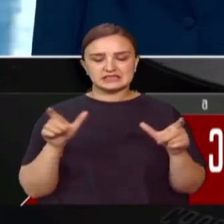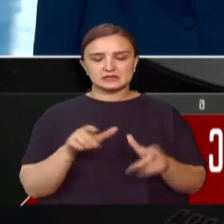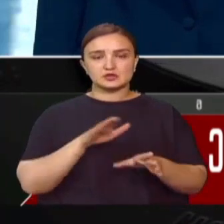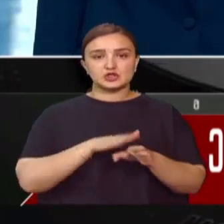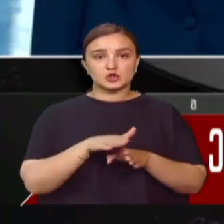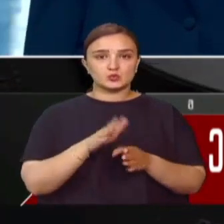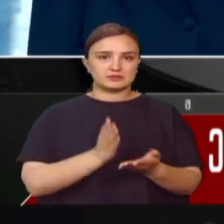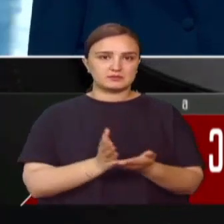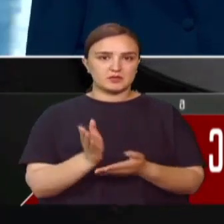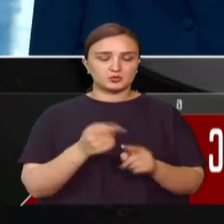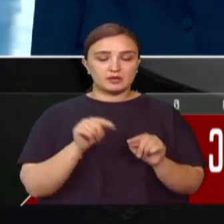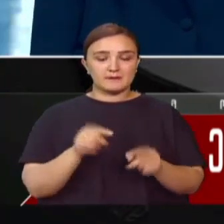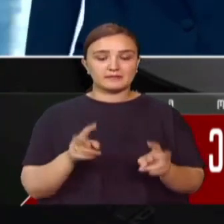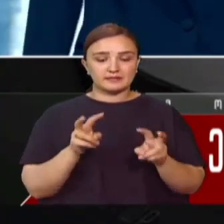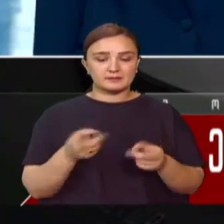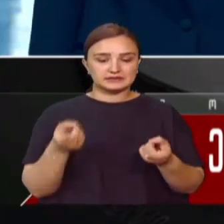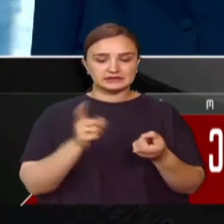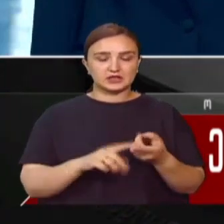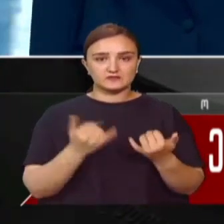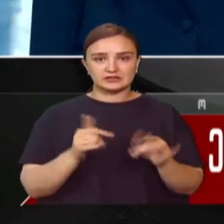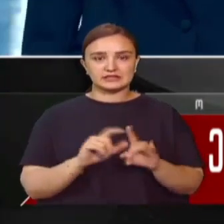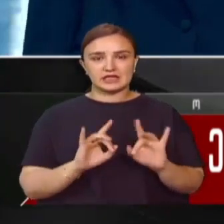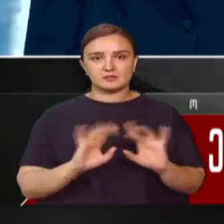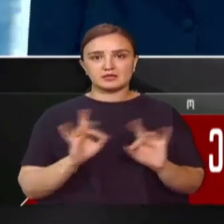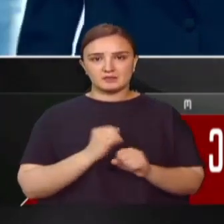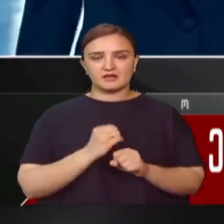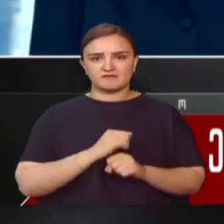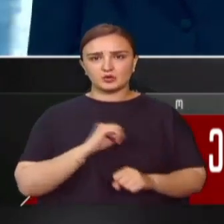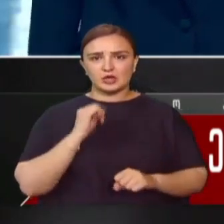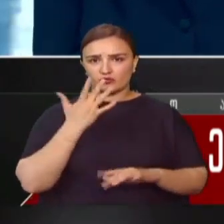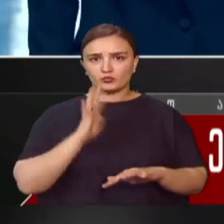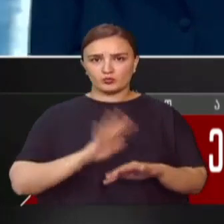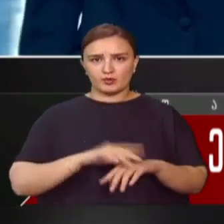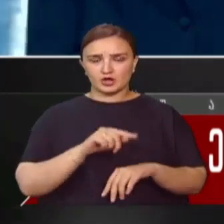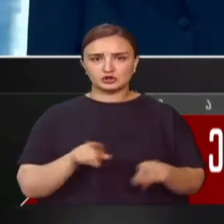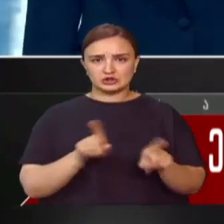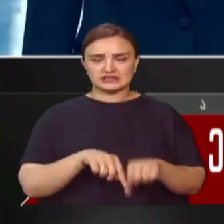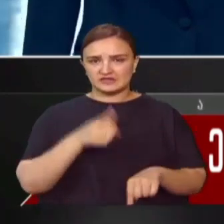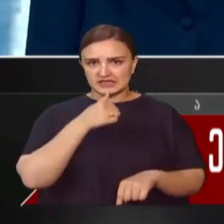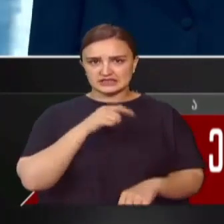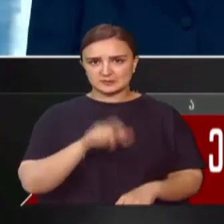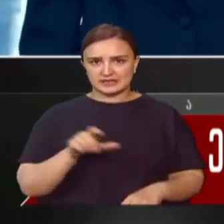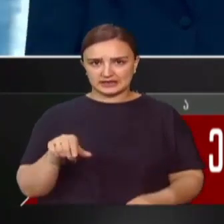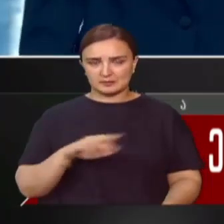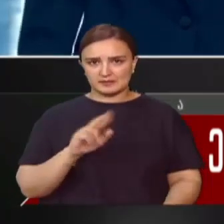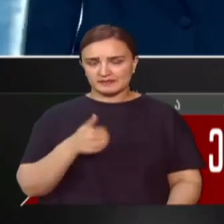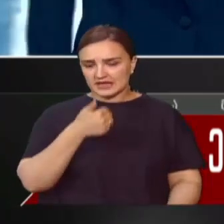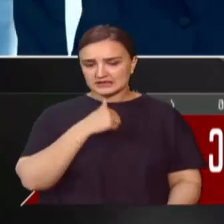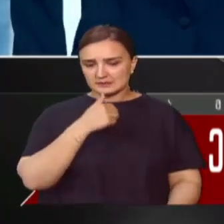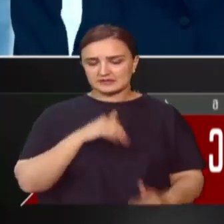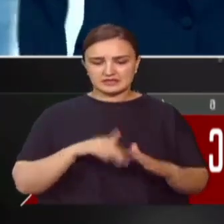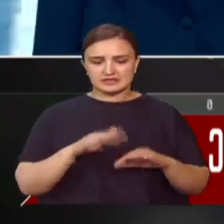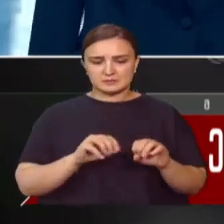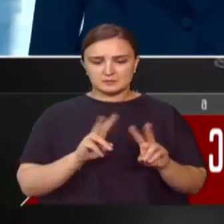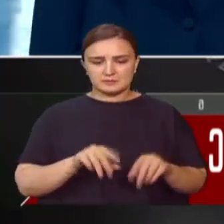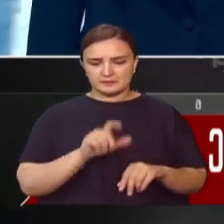შესრულების მიმართულებით. აღნიშნულთან დაკავშირებით დღეს განმარტებები გააკეთეს თავად ეროვნულ ბანკში, ასევე ექსპერტებმა და ექსპერტები და